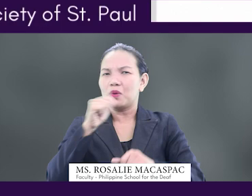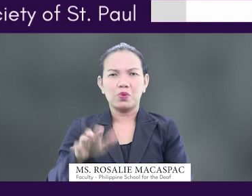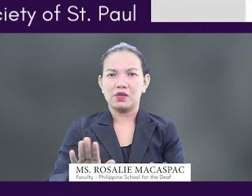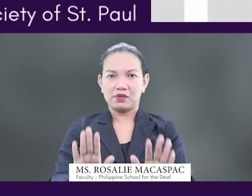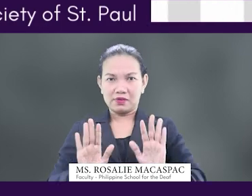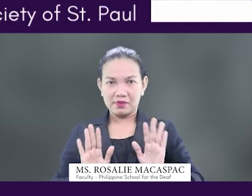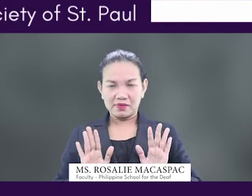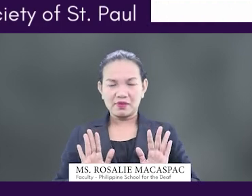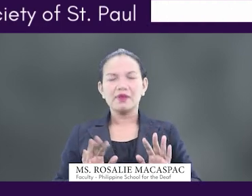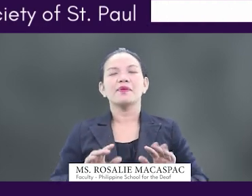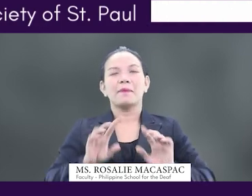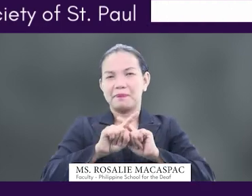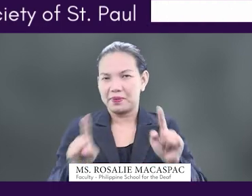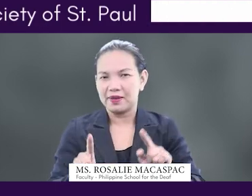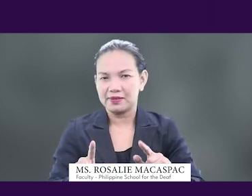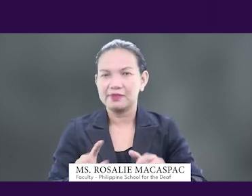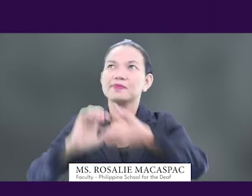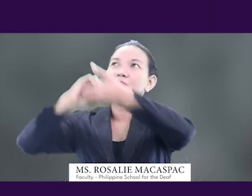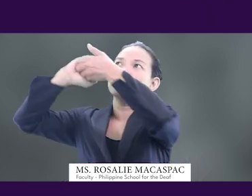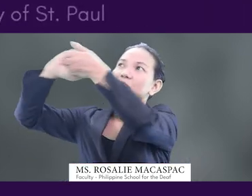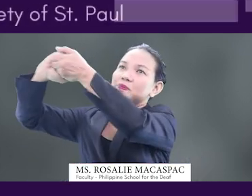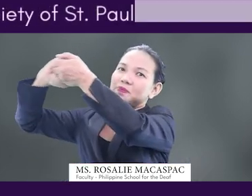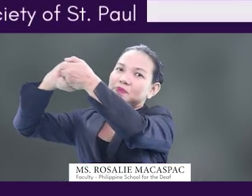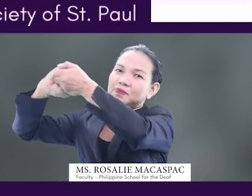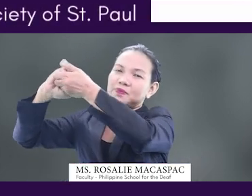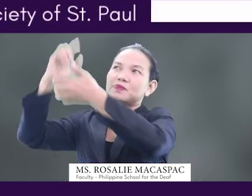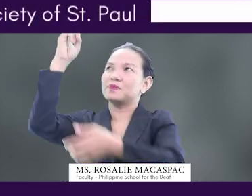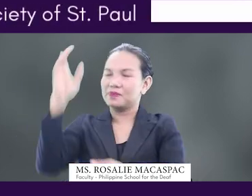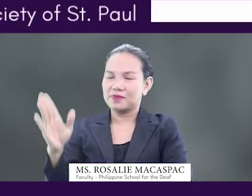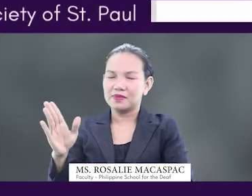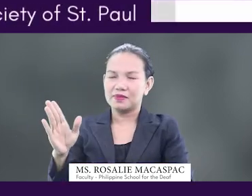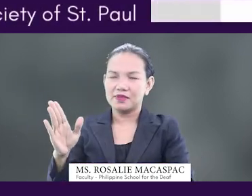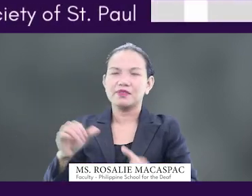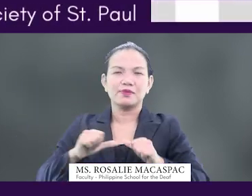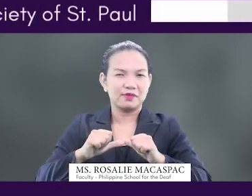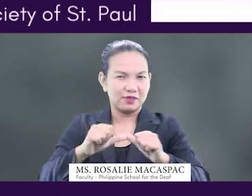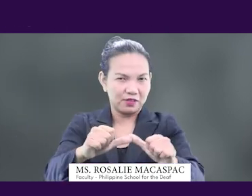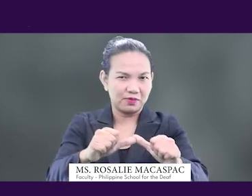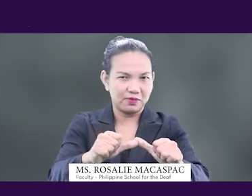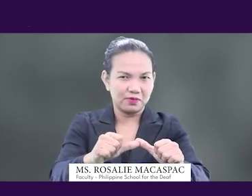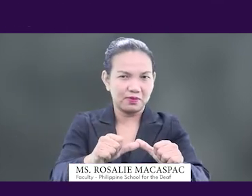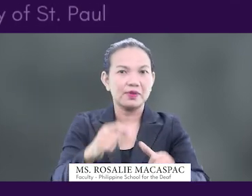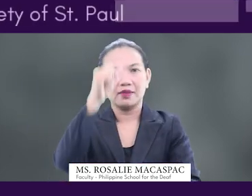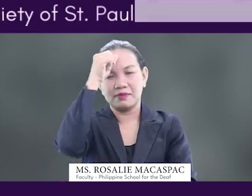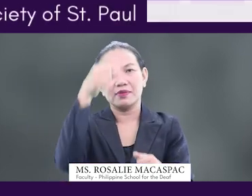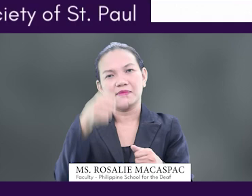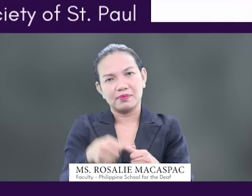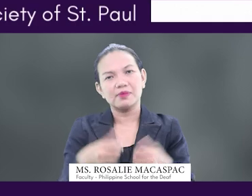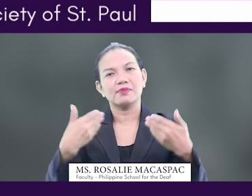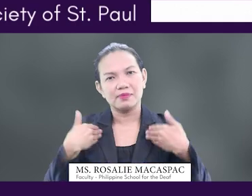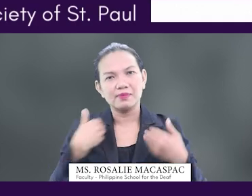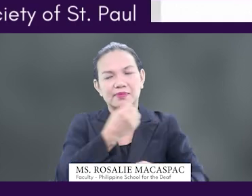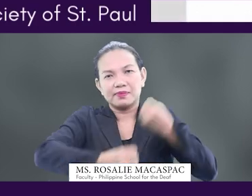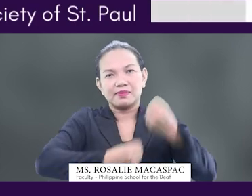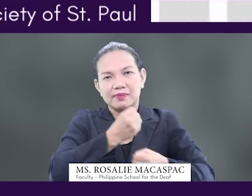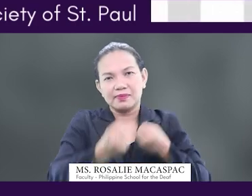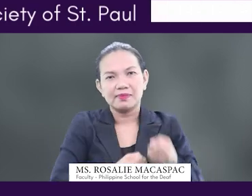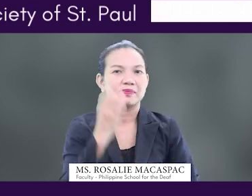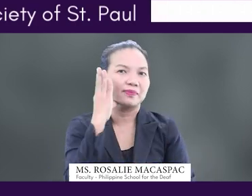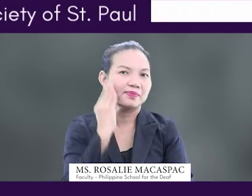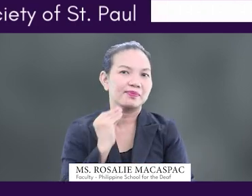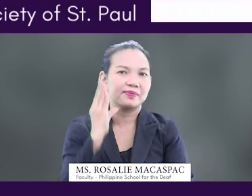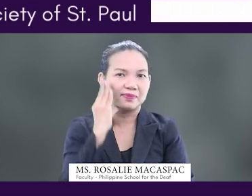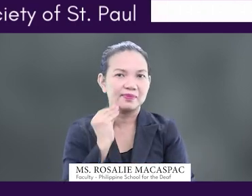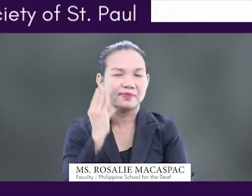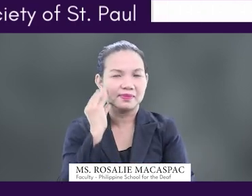Huwag umatras. Bagkus kumapit sa Panginoon at lumaban. Pakatandaan, may mga sakripisyo